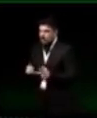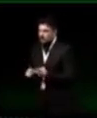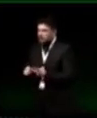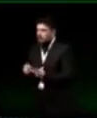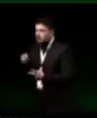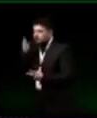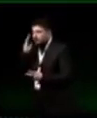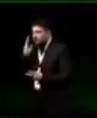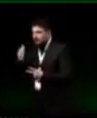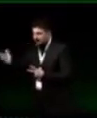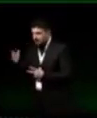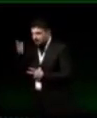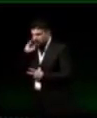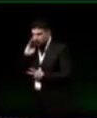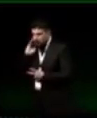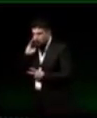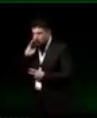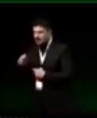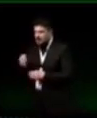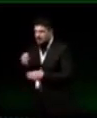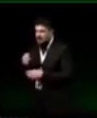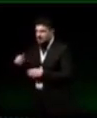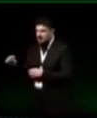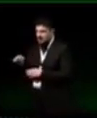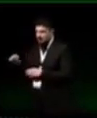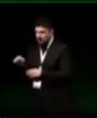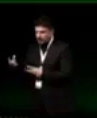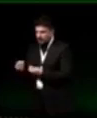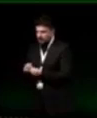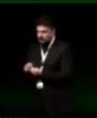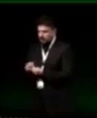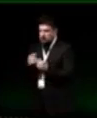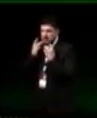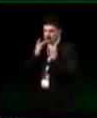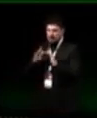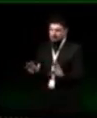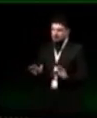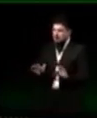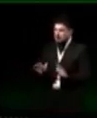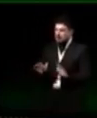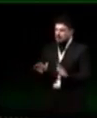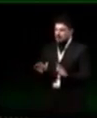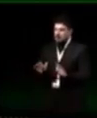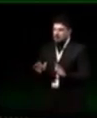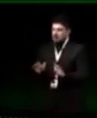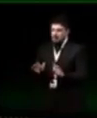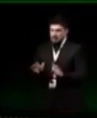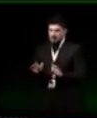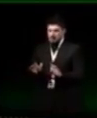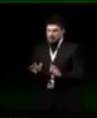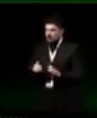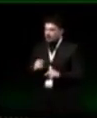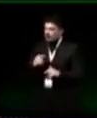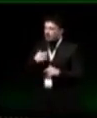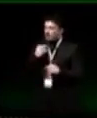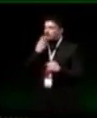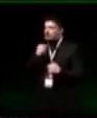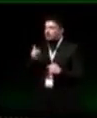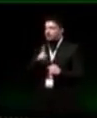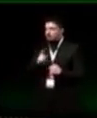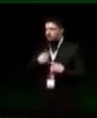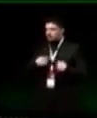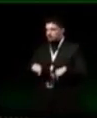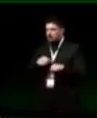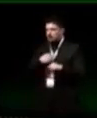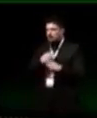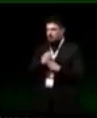Berlusconi e Salvini. Lo dico per un motivo molto semplice. Perché non vorrei che sfuggissimo dalla evidenza che la legge Rosato,